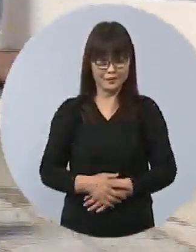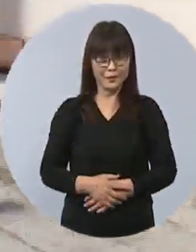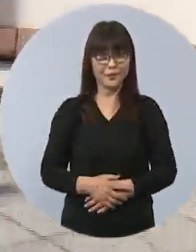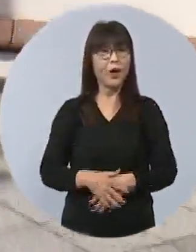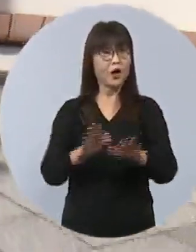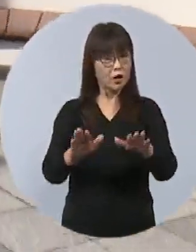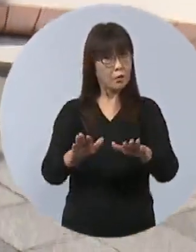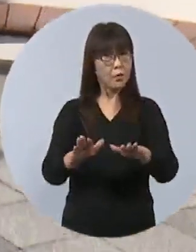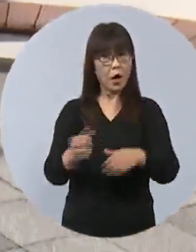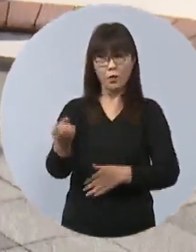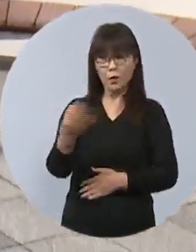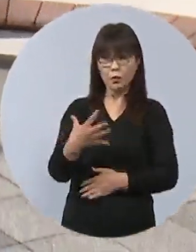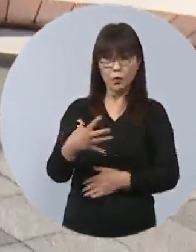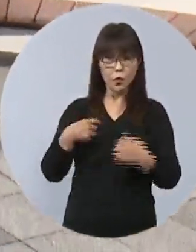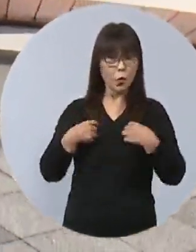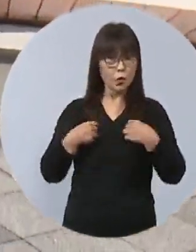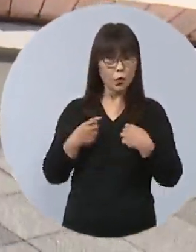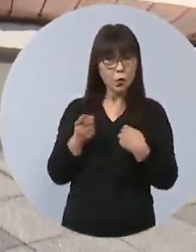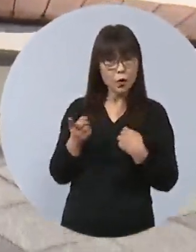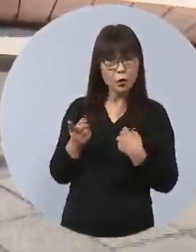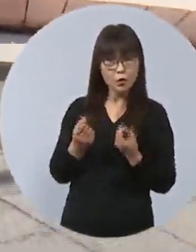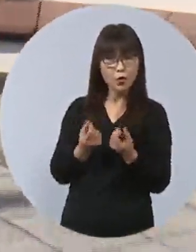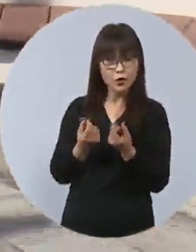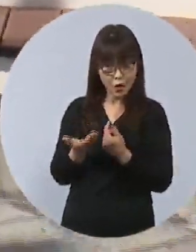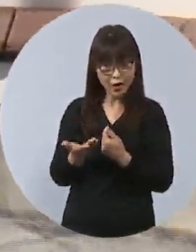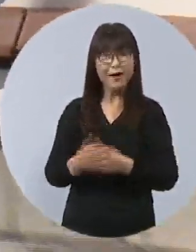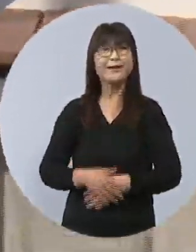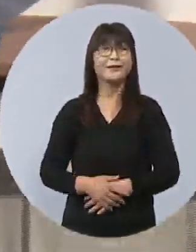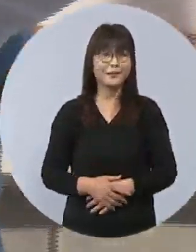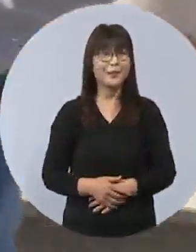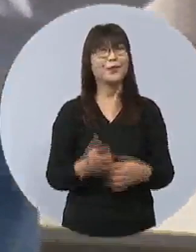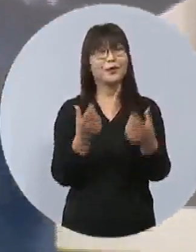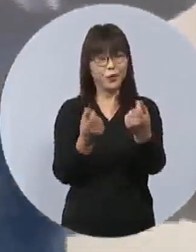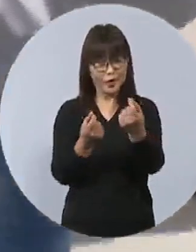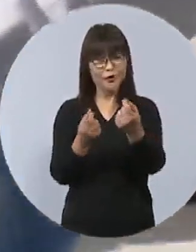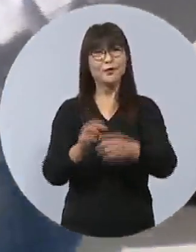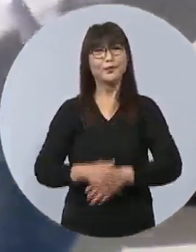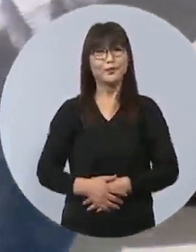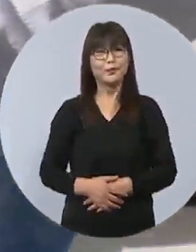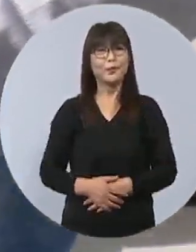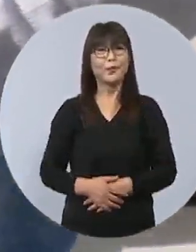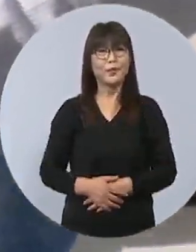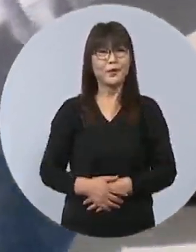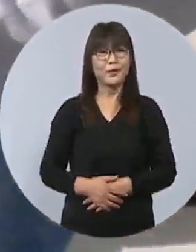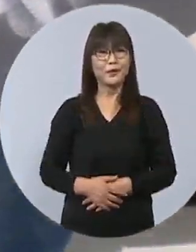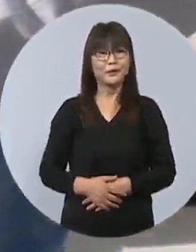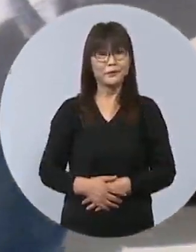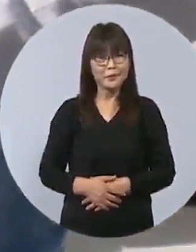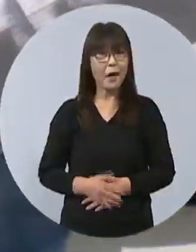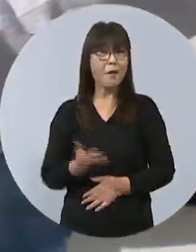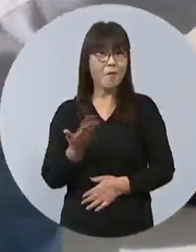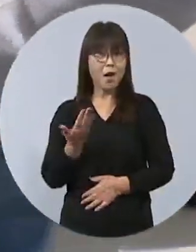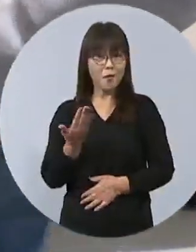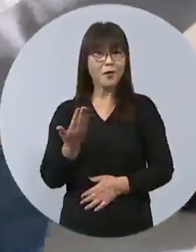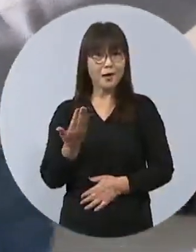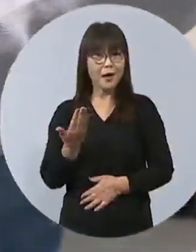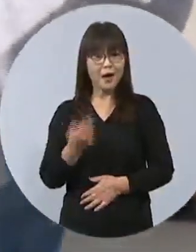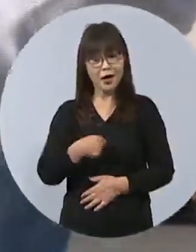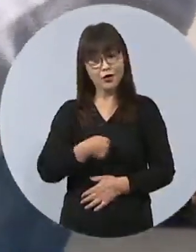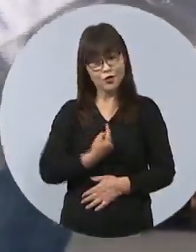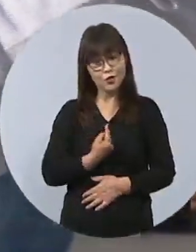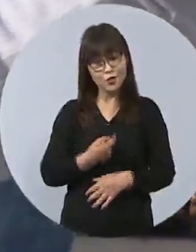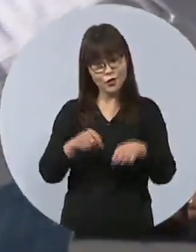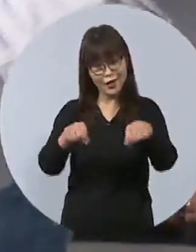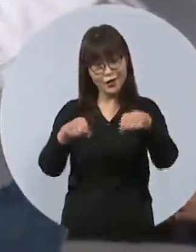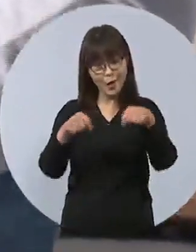ありましたけど、今日上田さん来てらっしゃるのもこれ藍染めですか。 そうですね、私がちょうど事前にですね、自分で